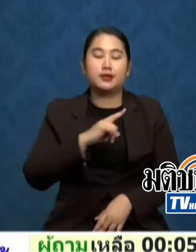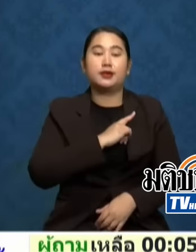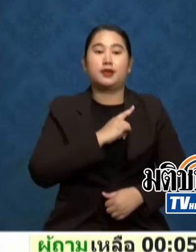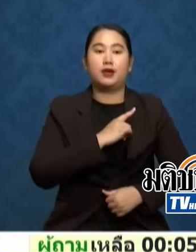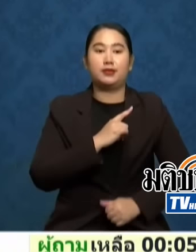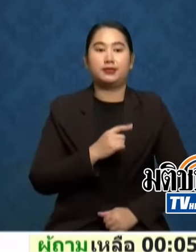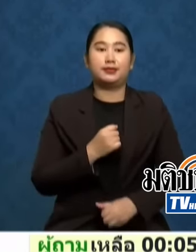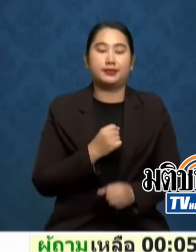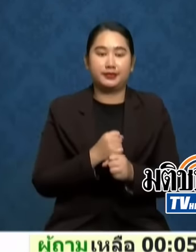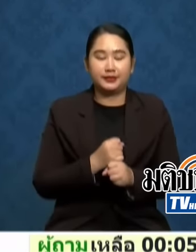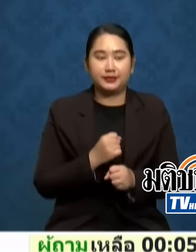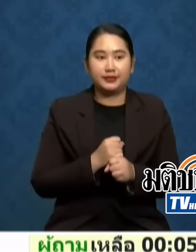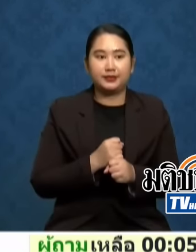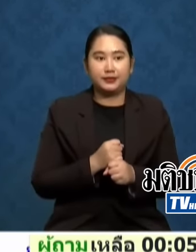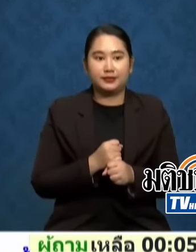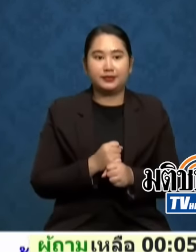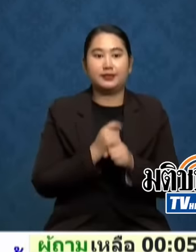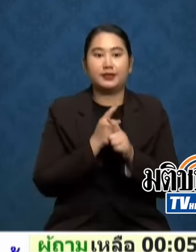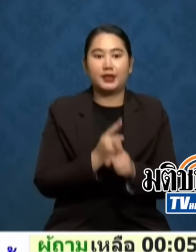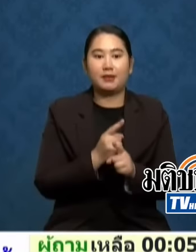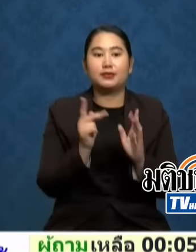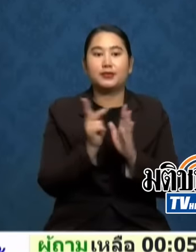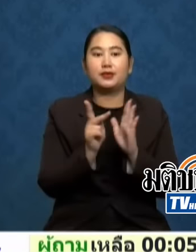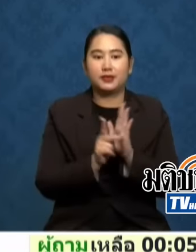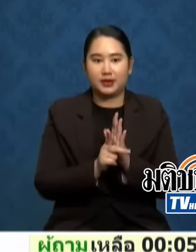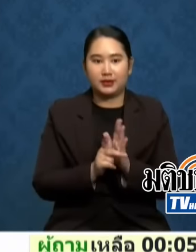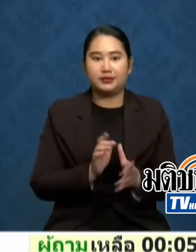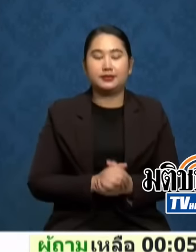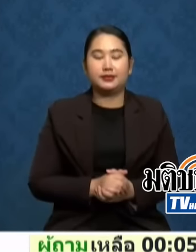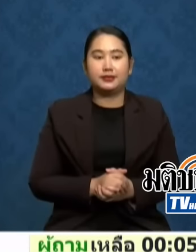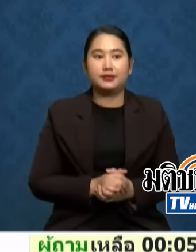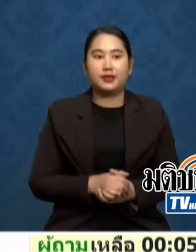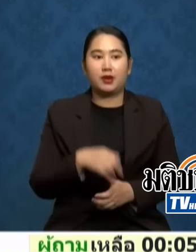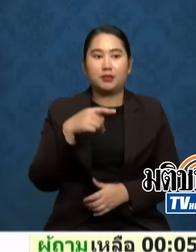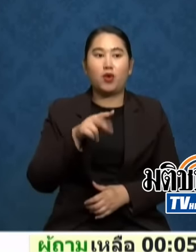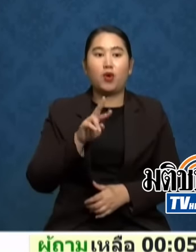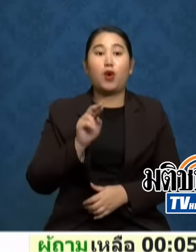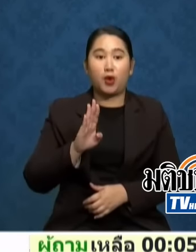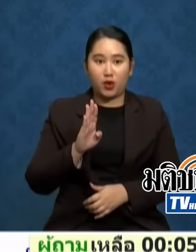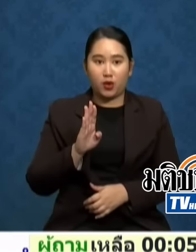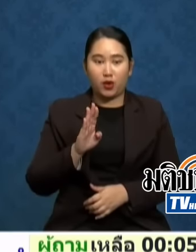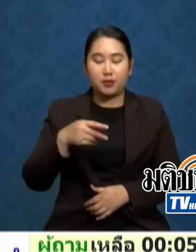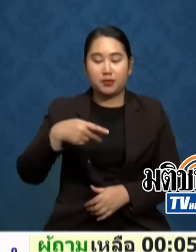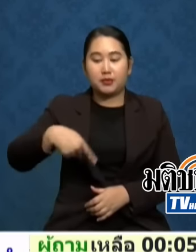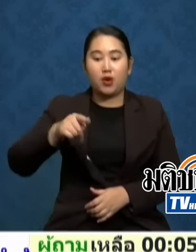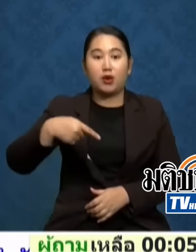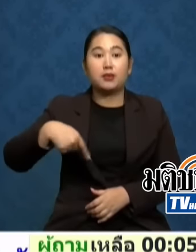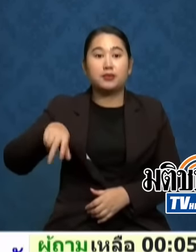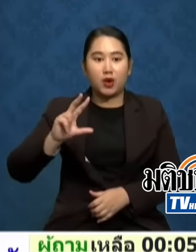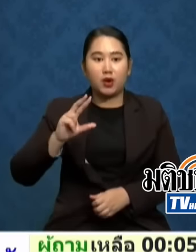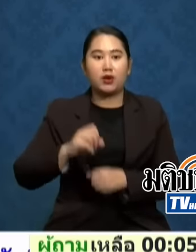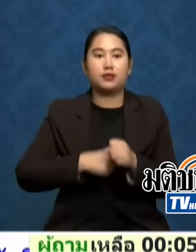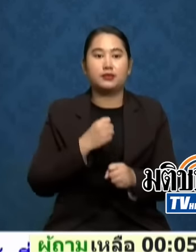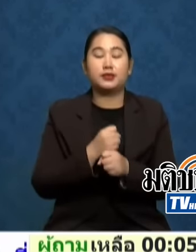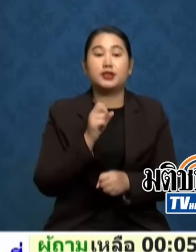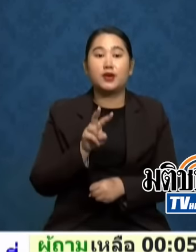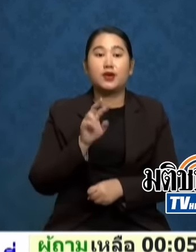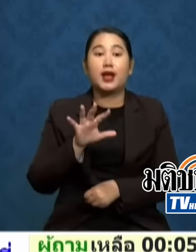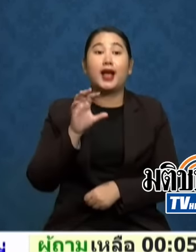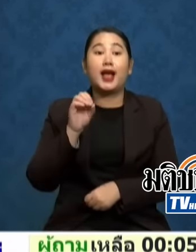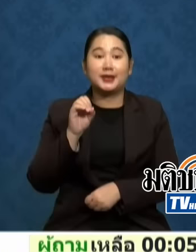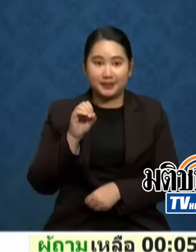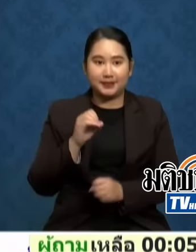ที่ต้องปฏิบัติตามกฎหมายนะครับคือพระราชบัญญัติป้องกันและบรรเทาสาธารณภัย2550